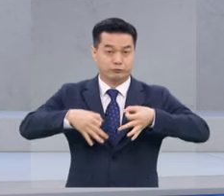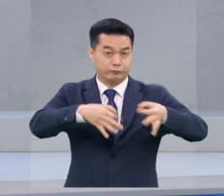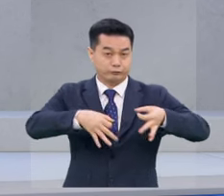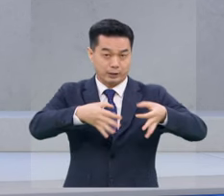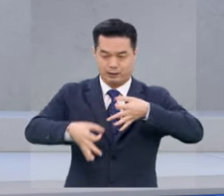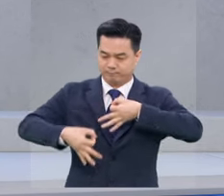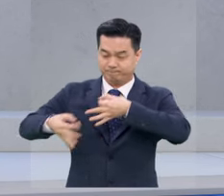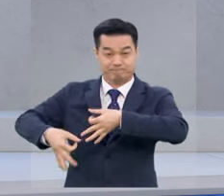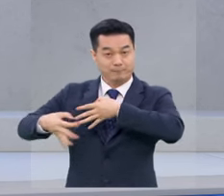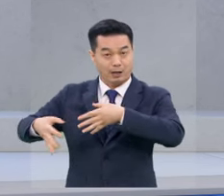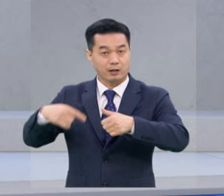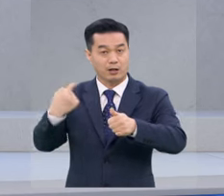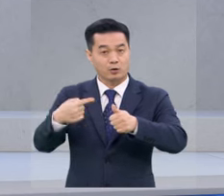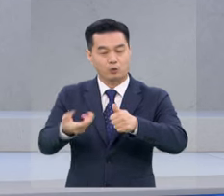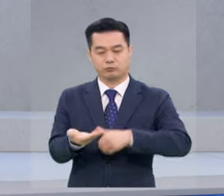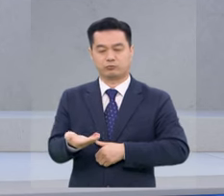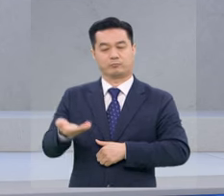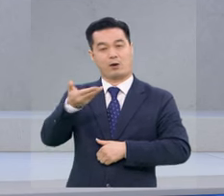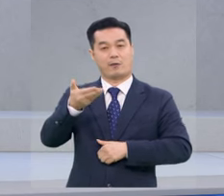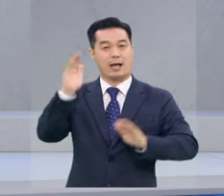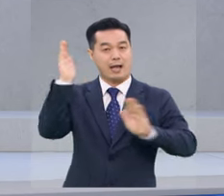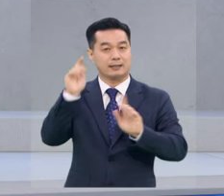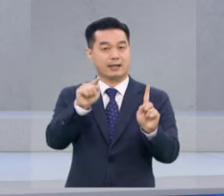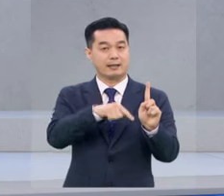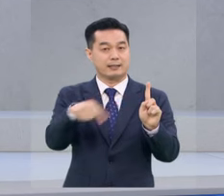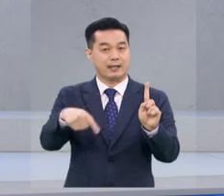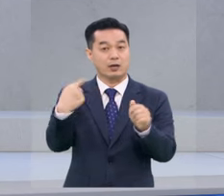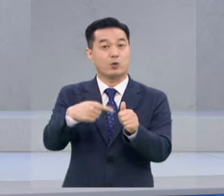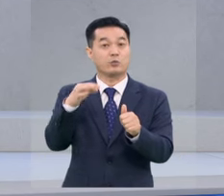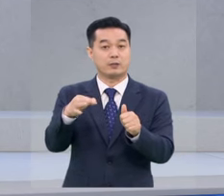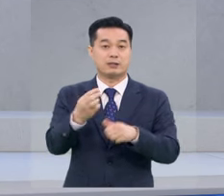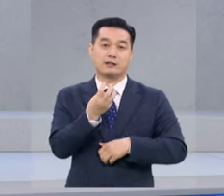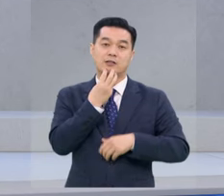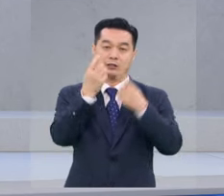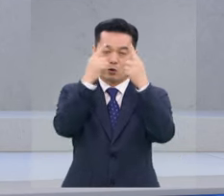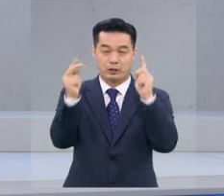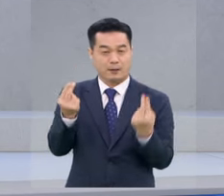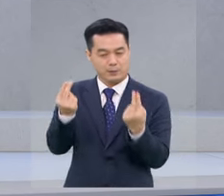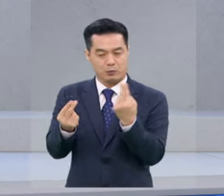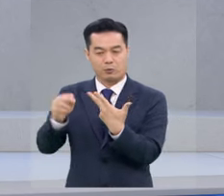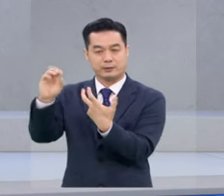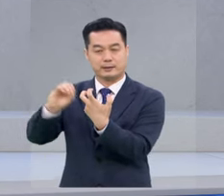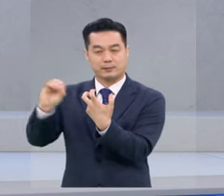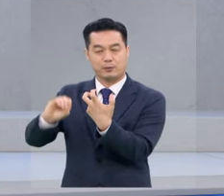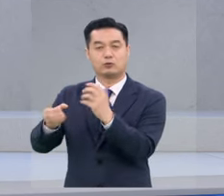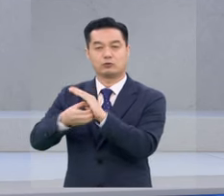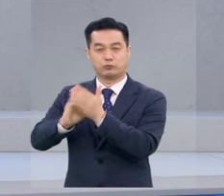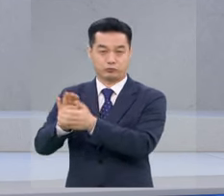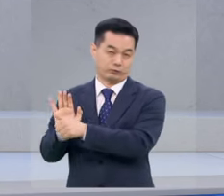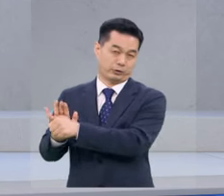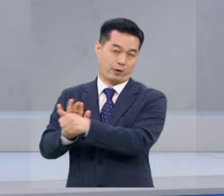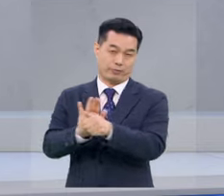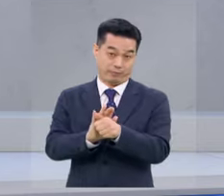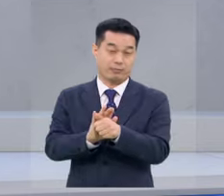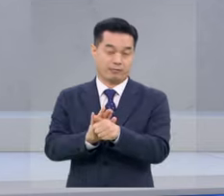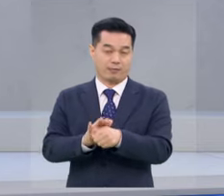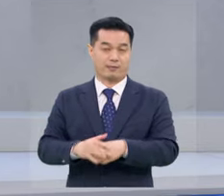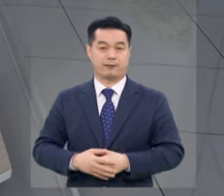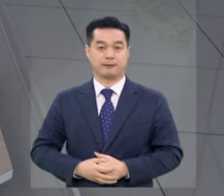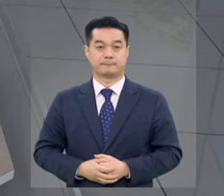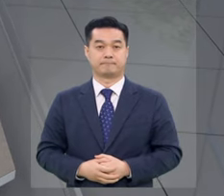교육의지를 높이고 학생 1인당 교육비를 서울대 70% 수준으로 지원하는 것으로